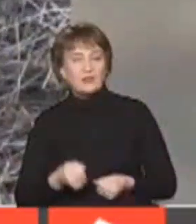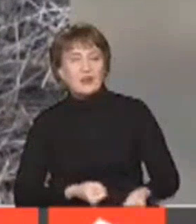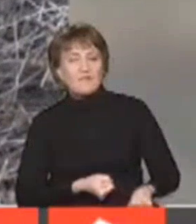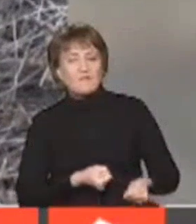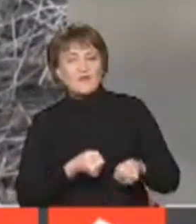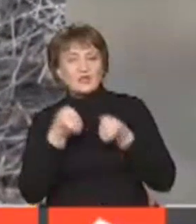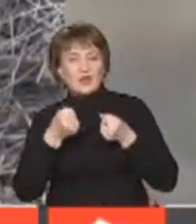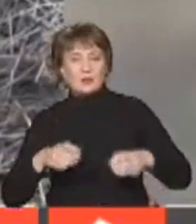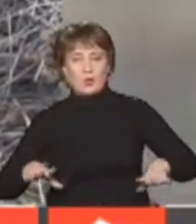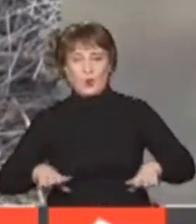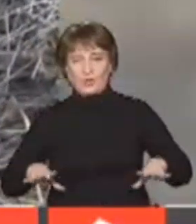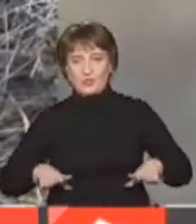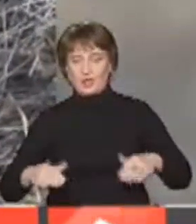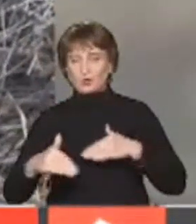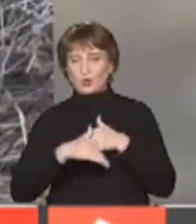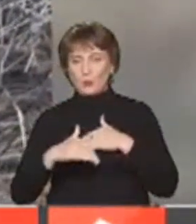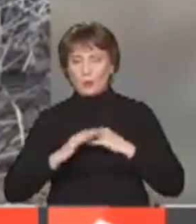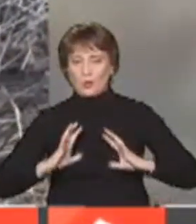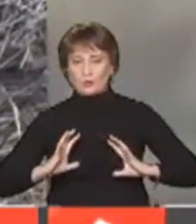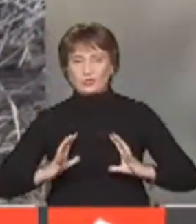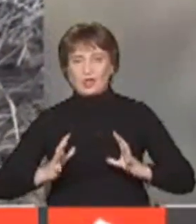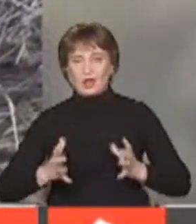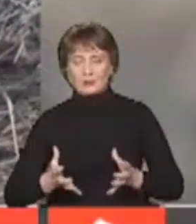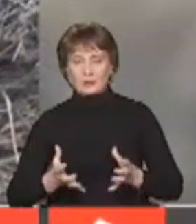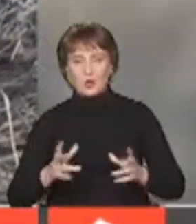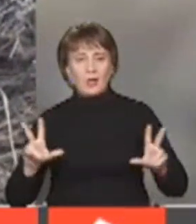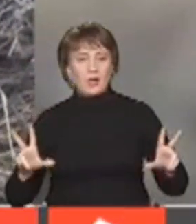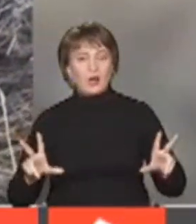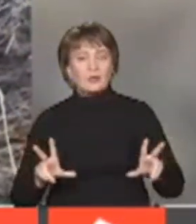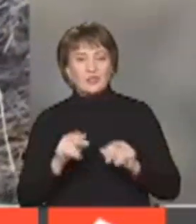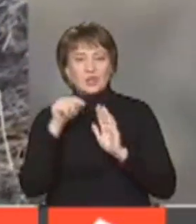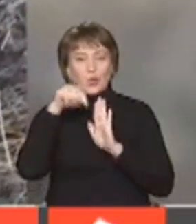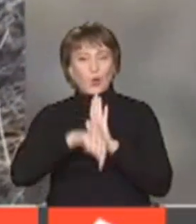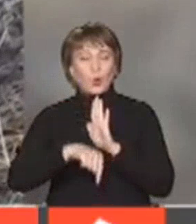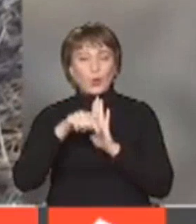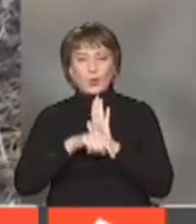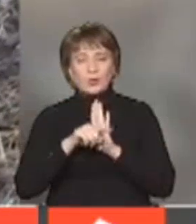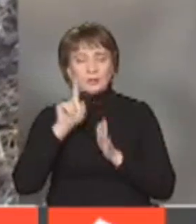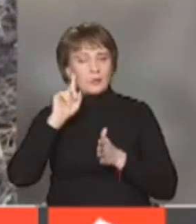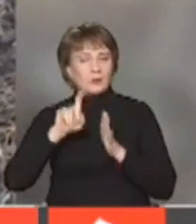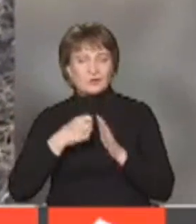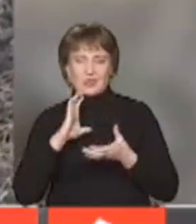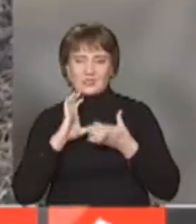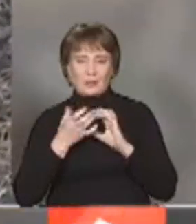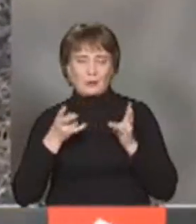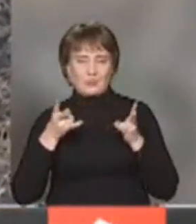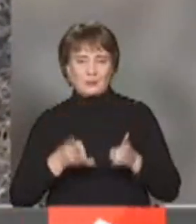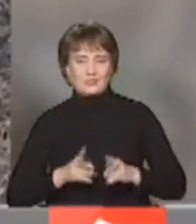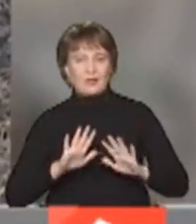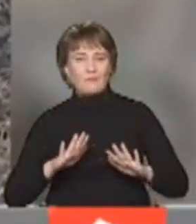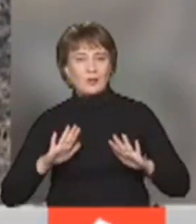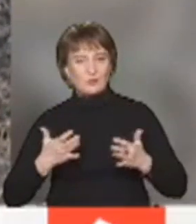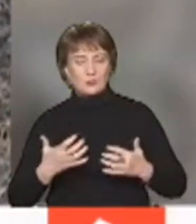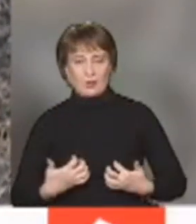за допомогою трактора та пожежних рукавів. На щастя, полонений колодязя не зазнав серйозних травм. Відбувся